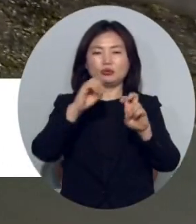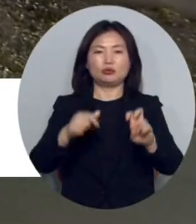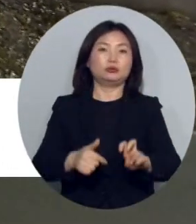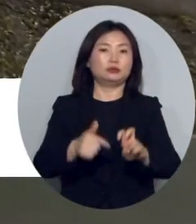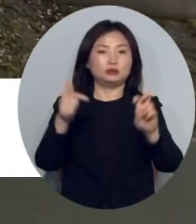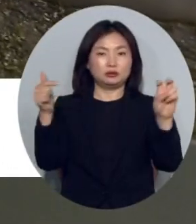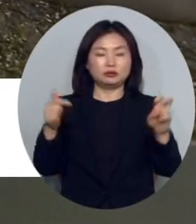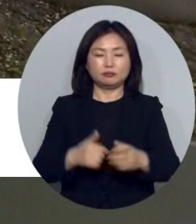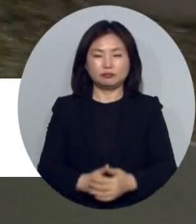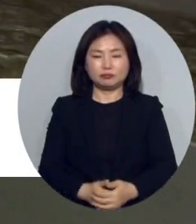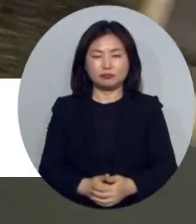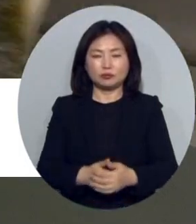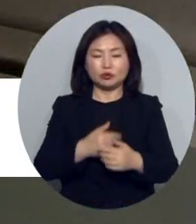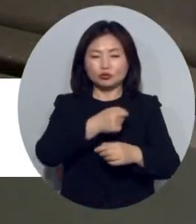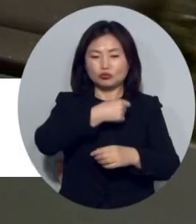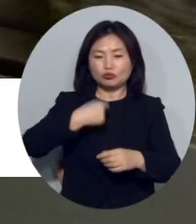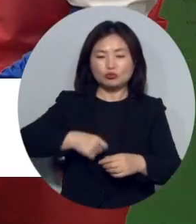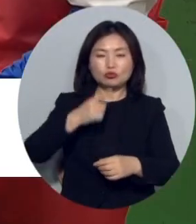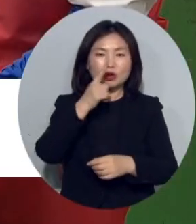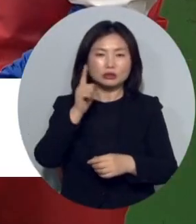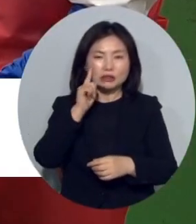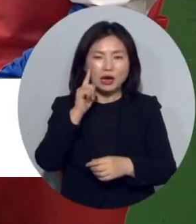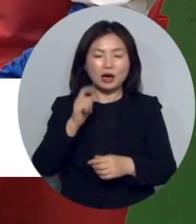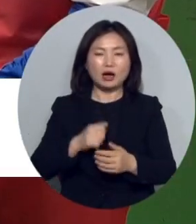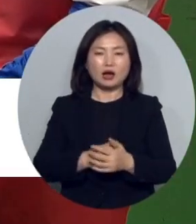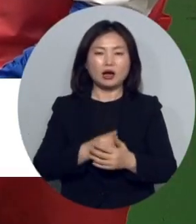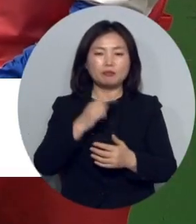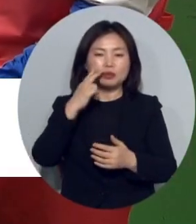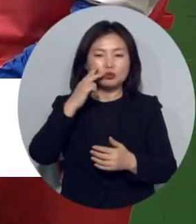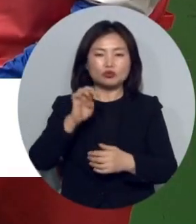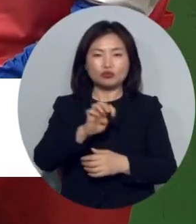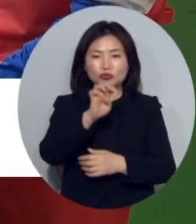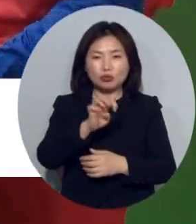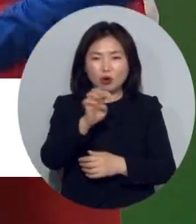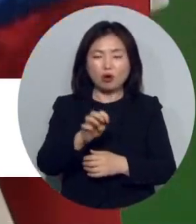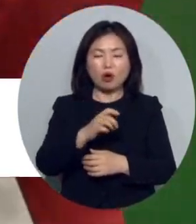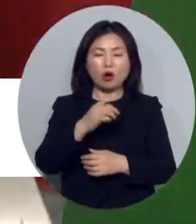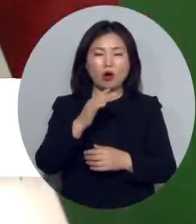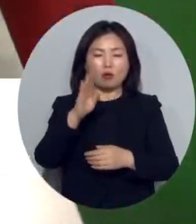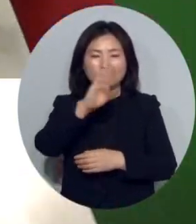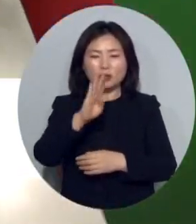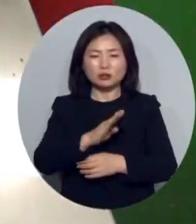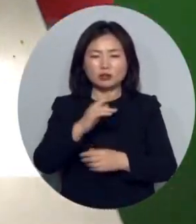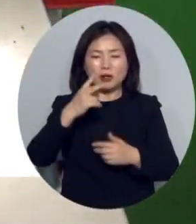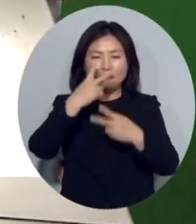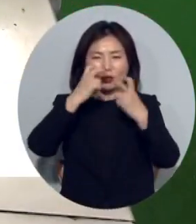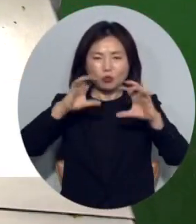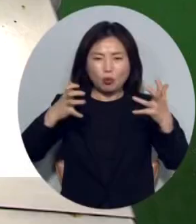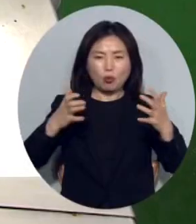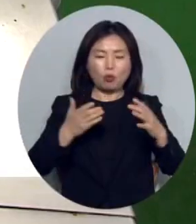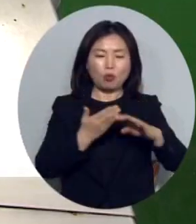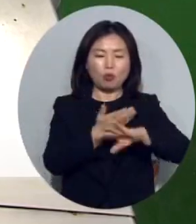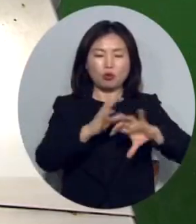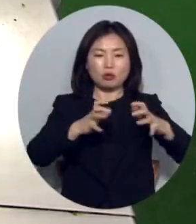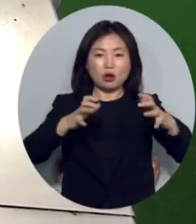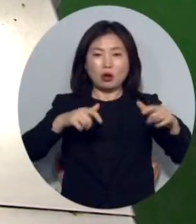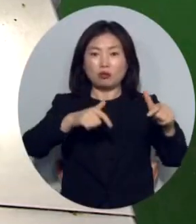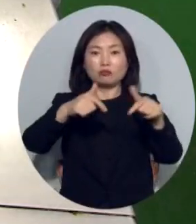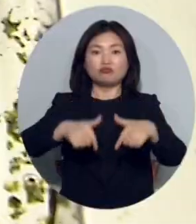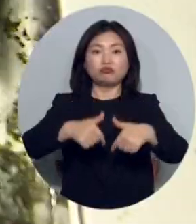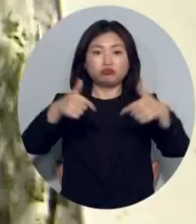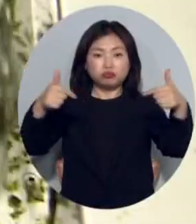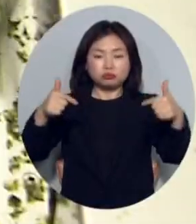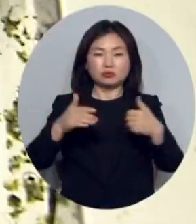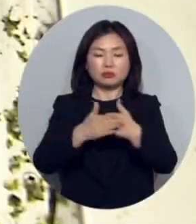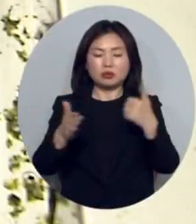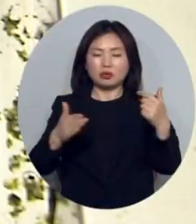늘었습니다. 중국, 러시아를 비롯해 미국, 유럽, 브라질, 멕시코 등 수출국도 함께 늘면서